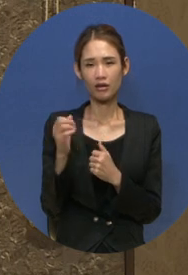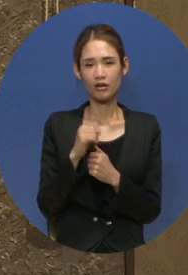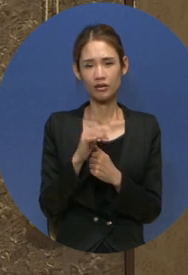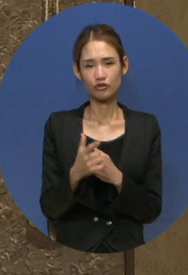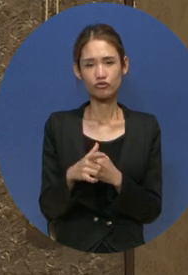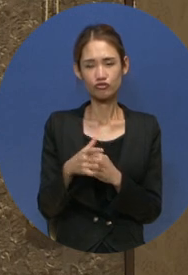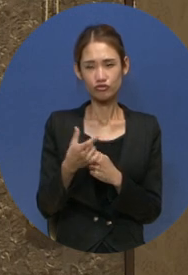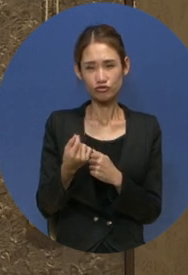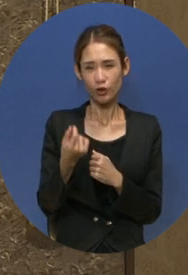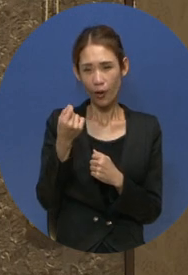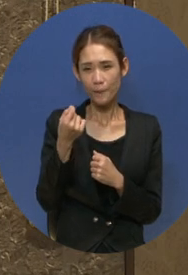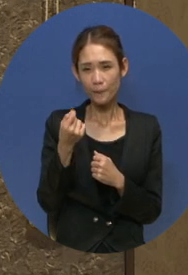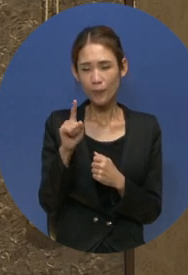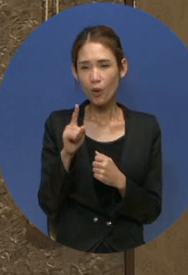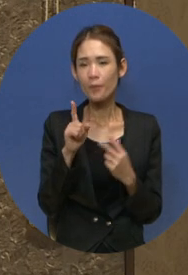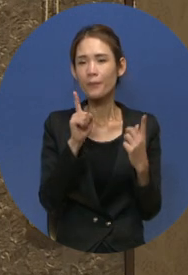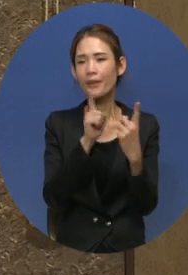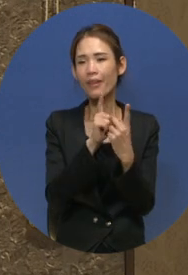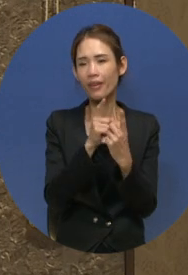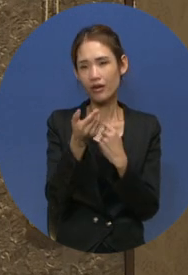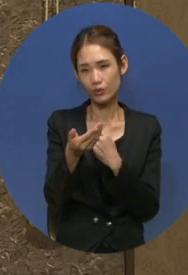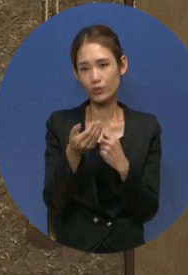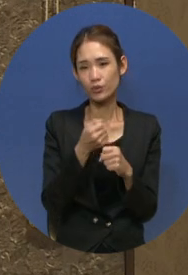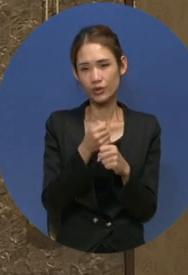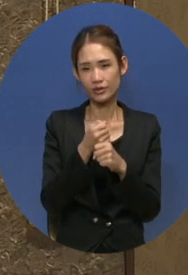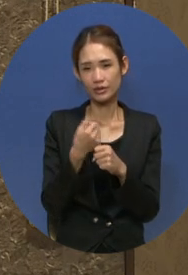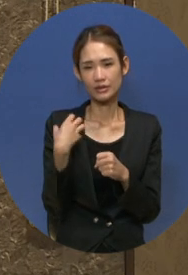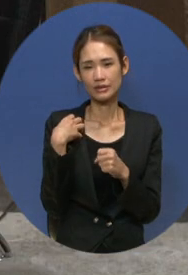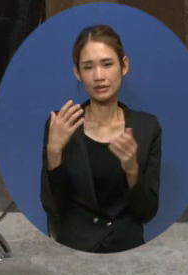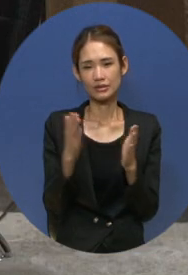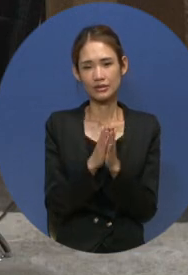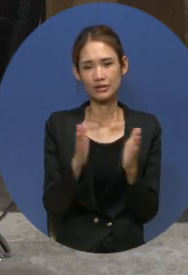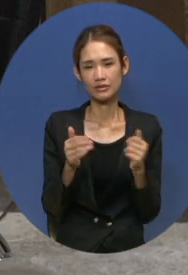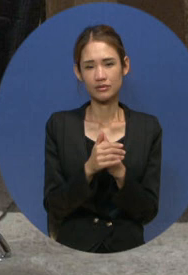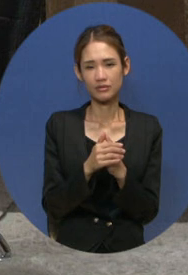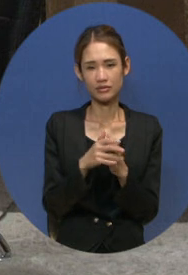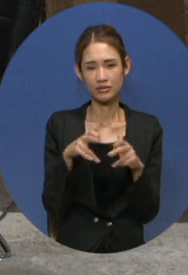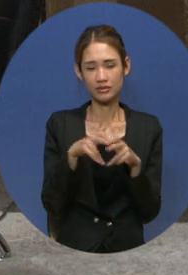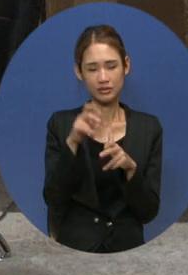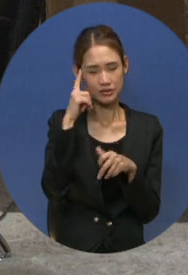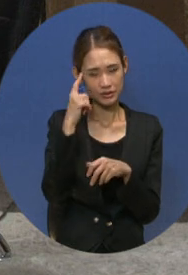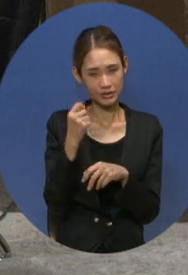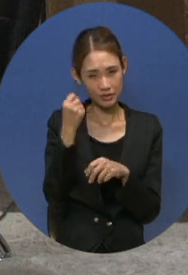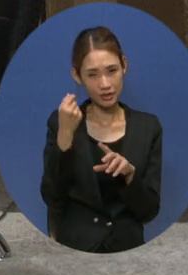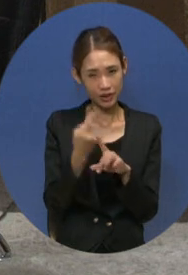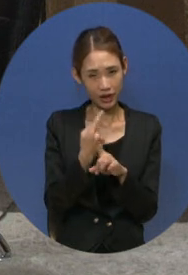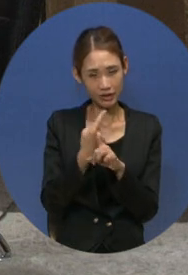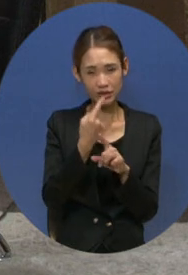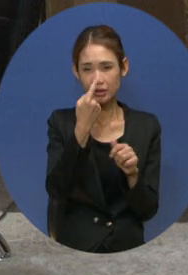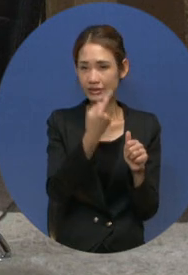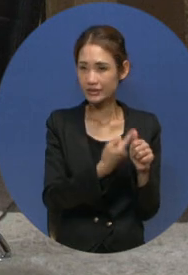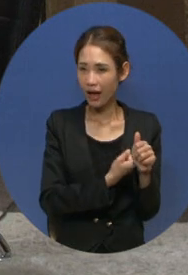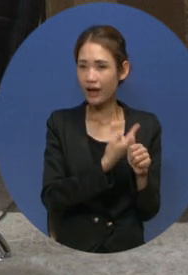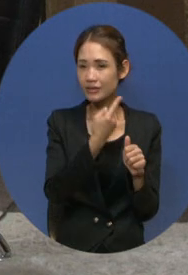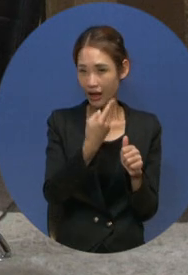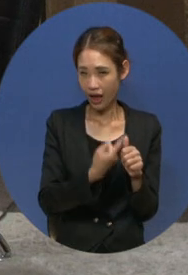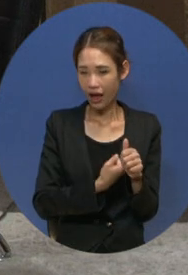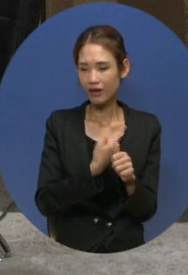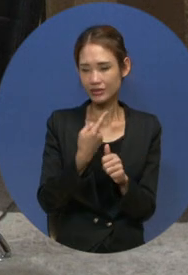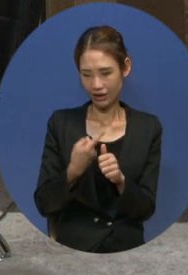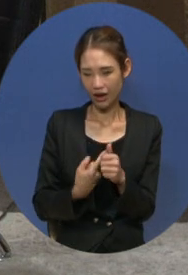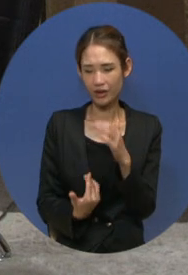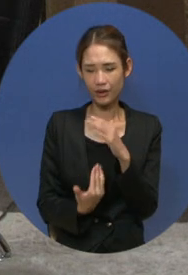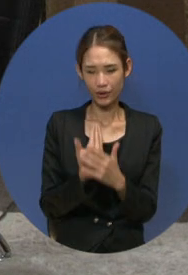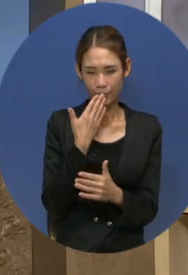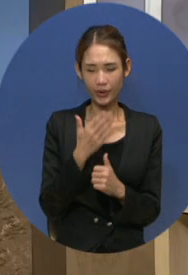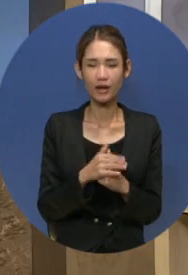일단 만나게 해야 된다. 이제 그런 일을 이제 시작한 거죠. 네. 네. 그러면서 이제 장애 인식 개선도 자연스럽게 네. 네,